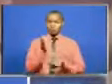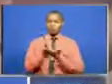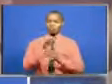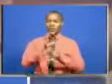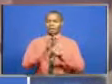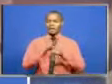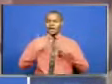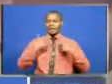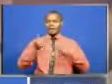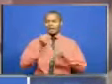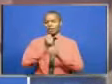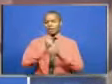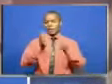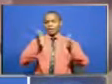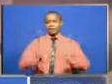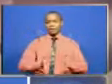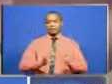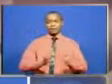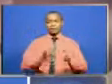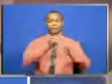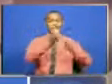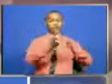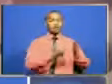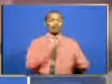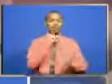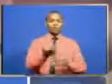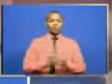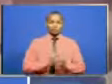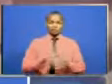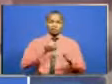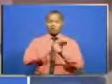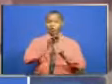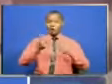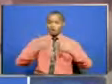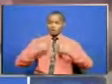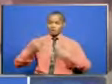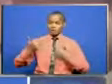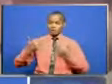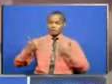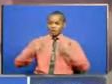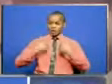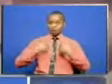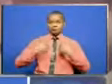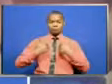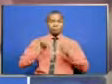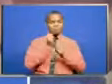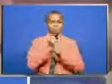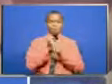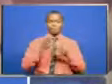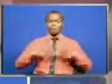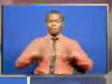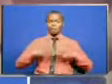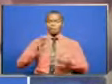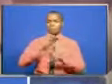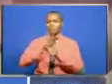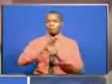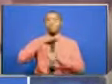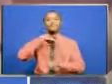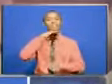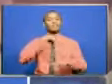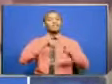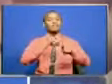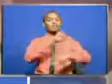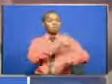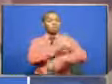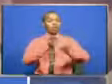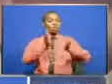COVID. Hii ugonjwa ni mbaya sana. Umeua madaktari wengi. Na ukiangalia list ya madaktari